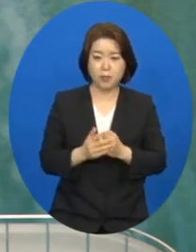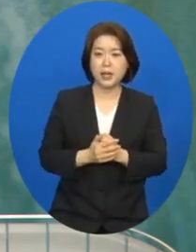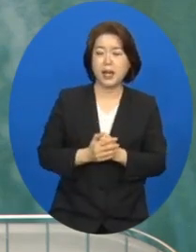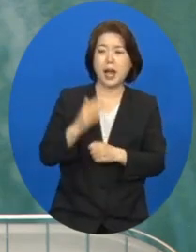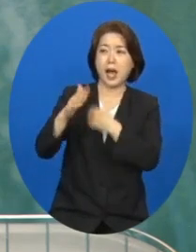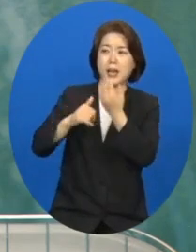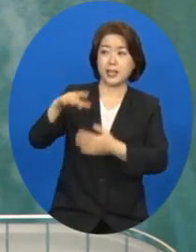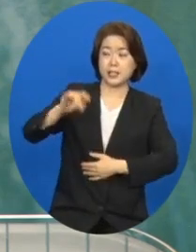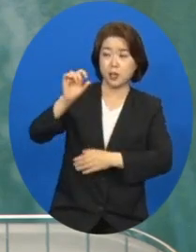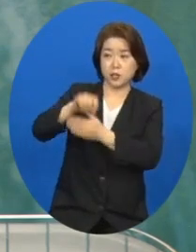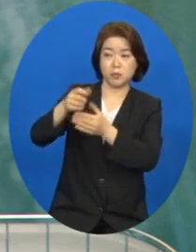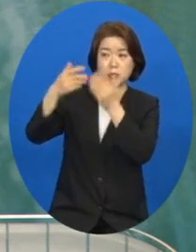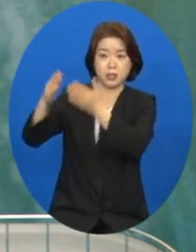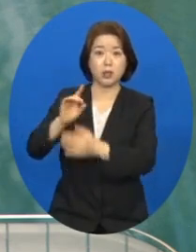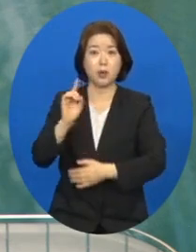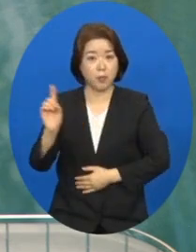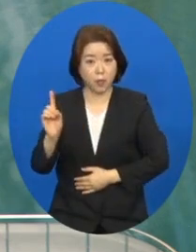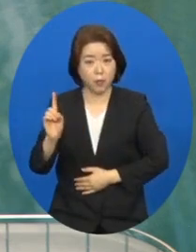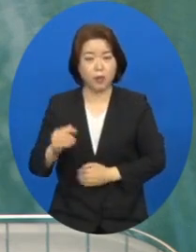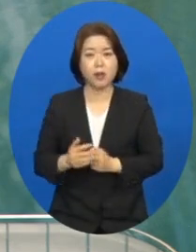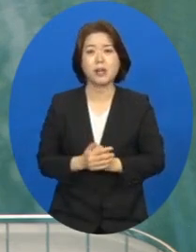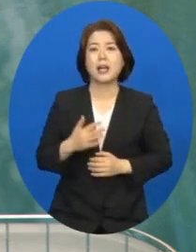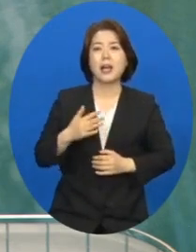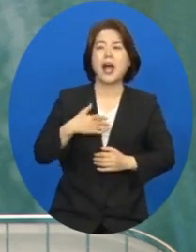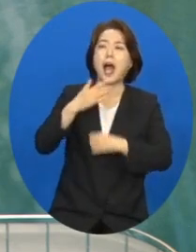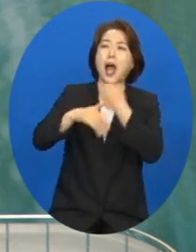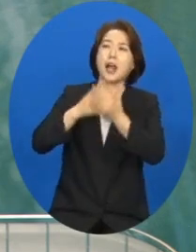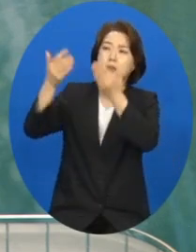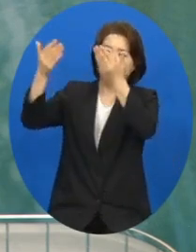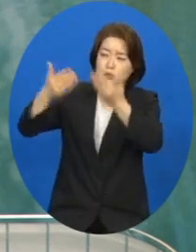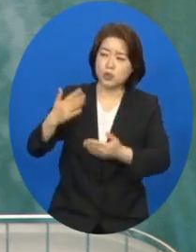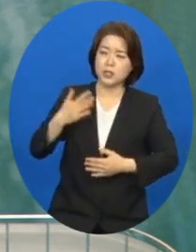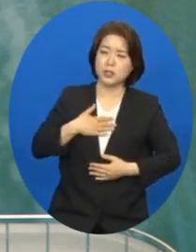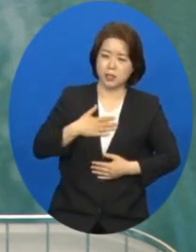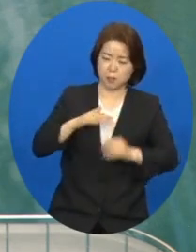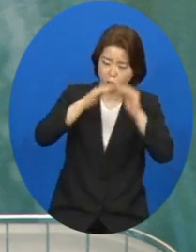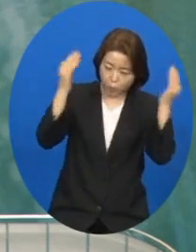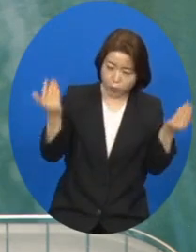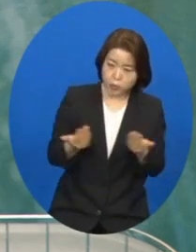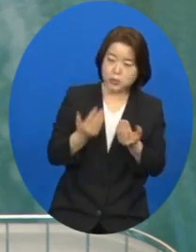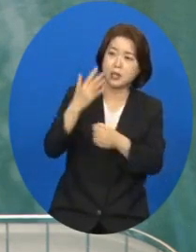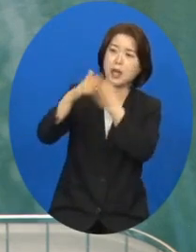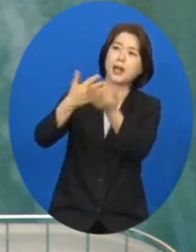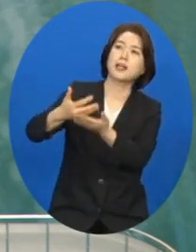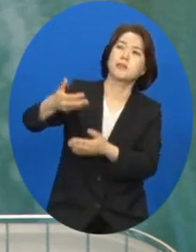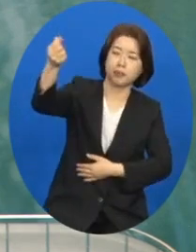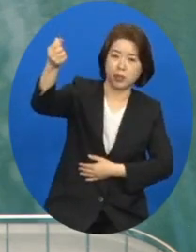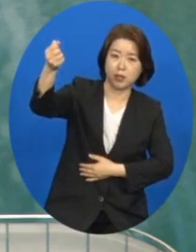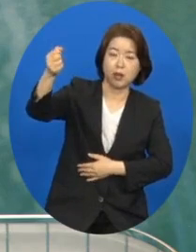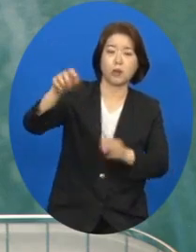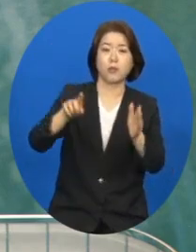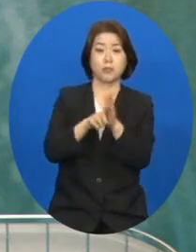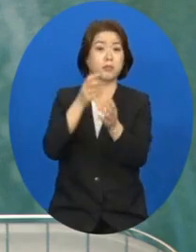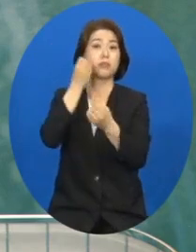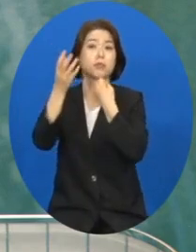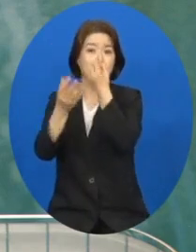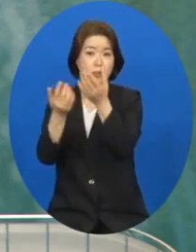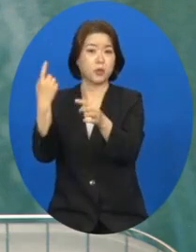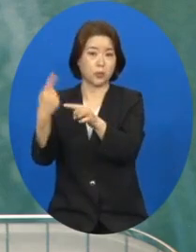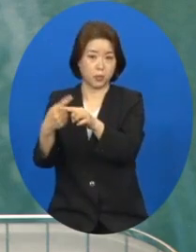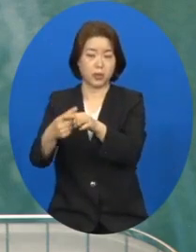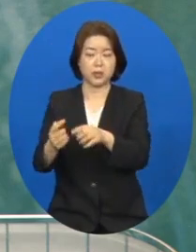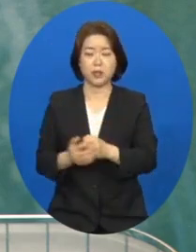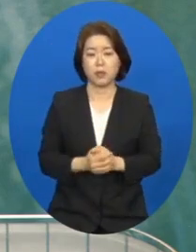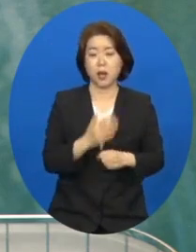말은 하나님이 나에게 주신 모든 것은 다 하나님의 것이라고 하는 신앙 고백입니다. 그러니까 하나님을